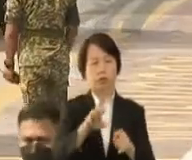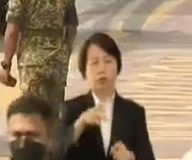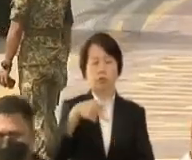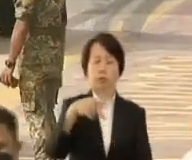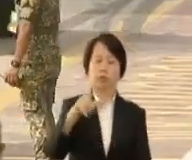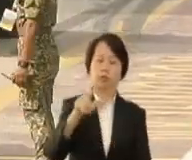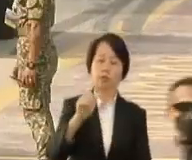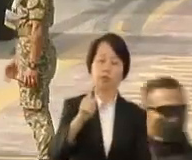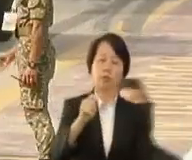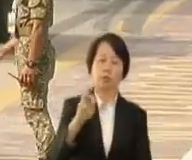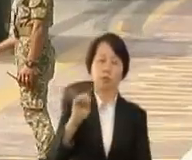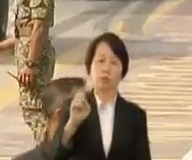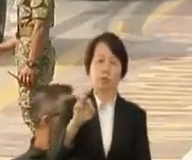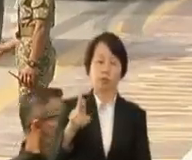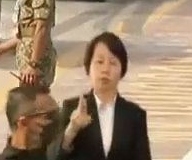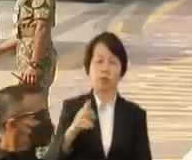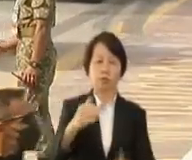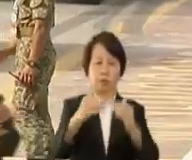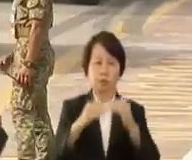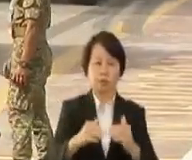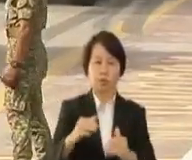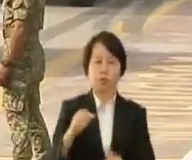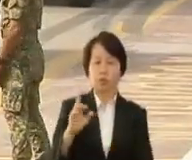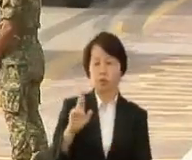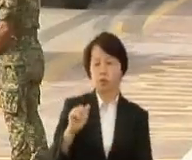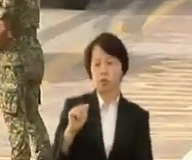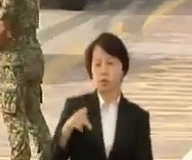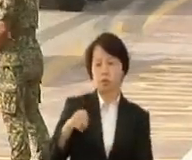Diikuti kendaraan Rapid Ranger dan Rapid Rover.